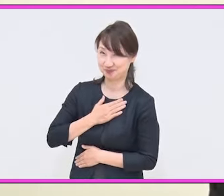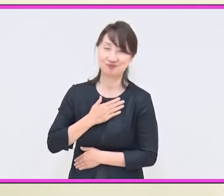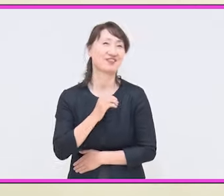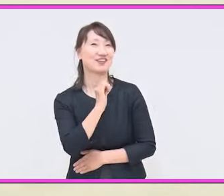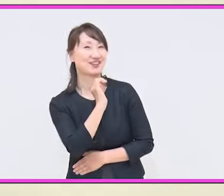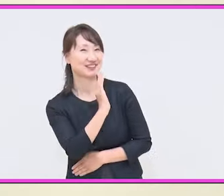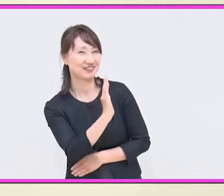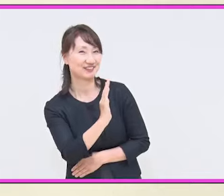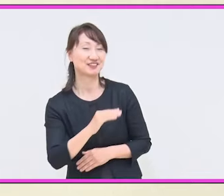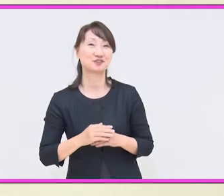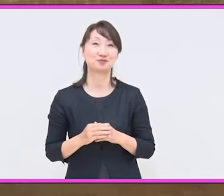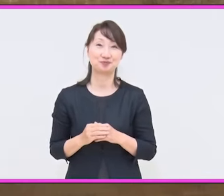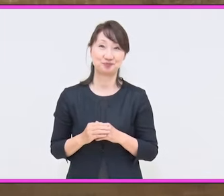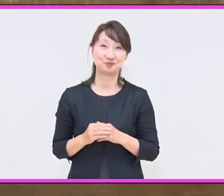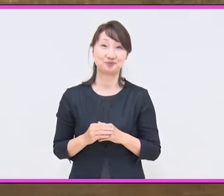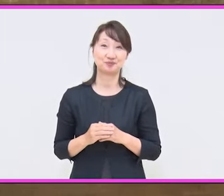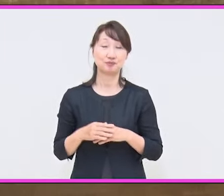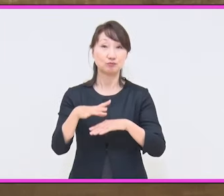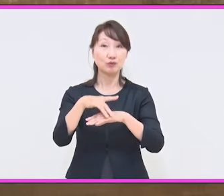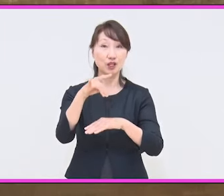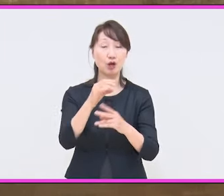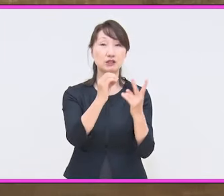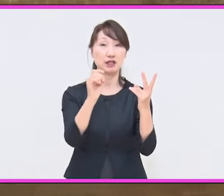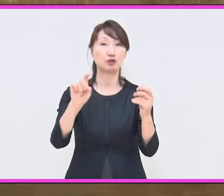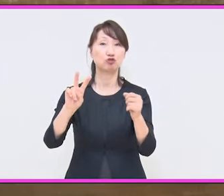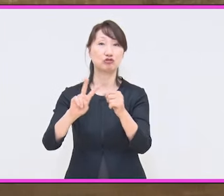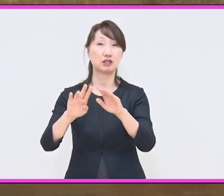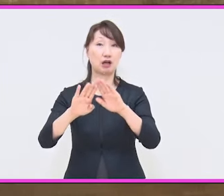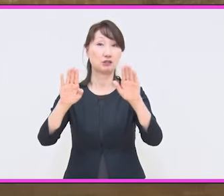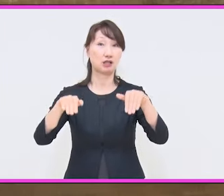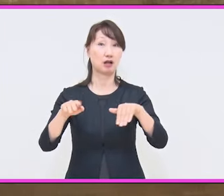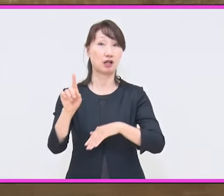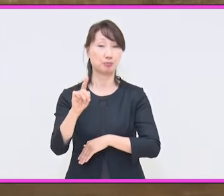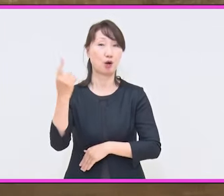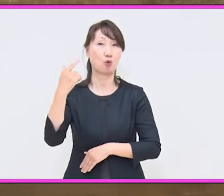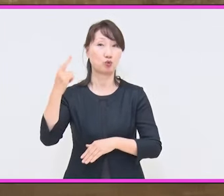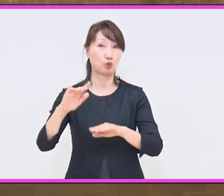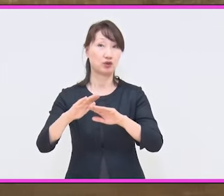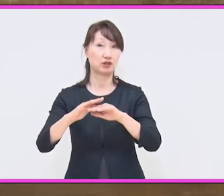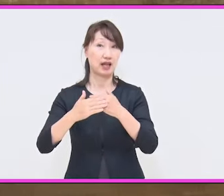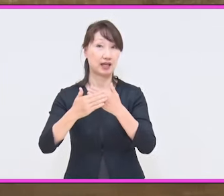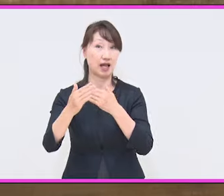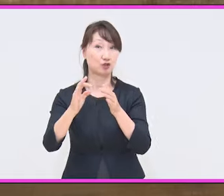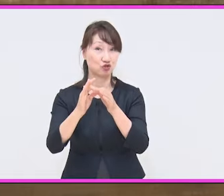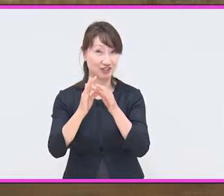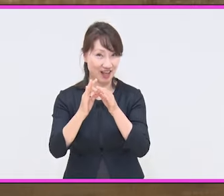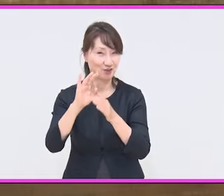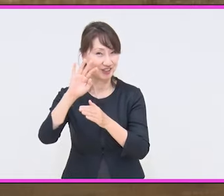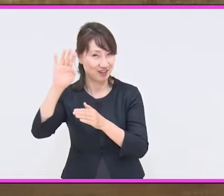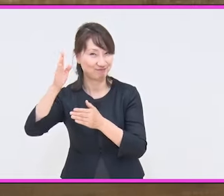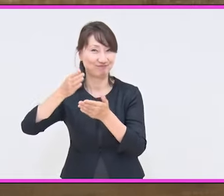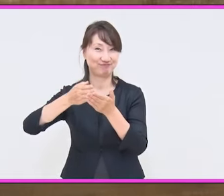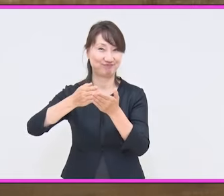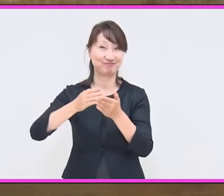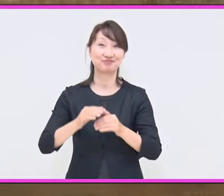くお願いいたします。まずは2012年に開催されたロンドン大会について振り返っていきたいと思